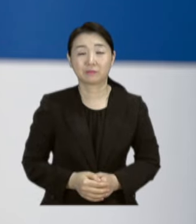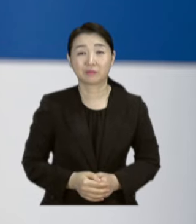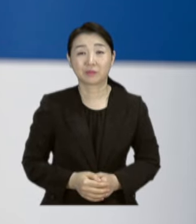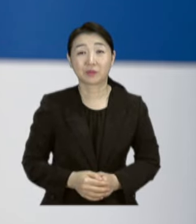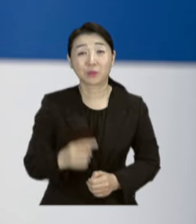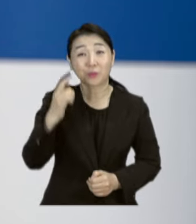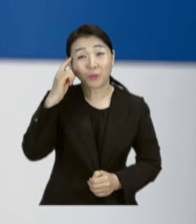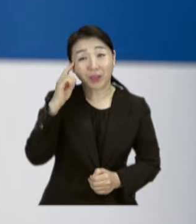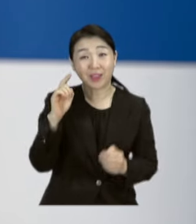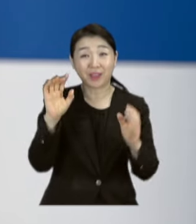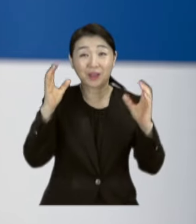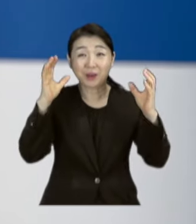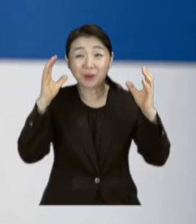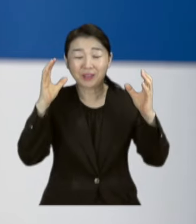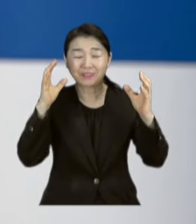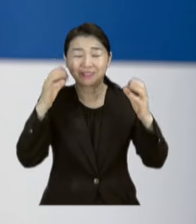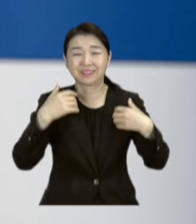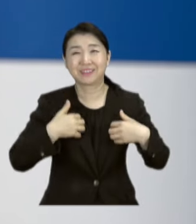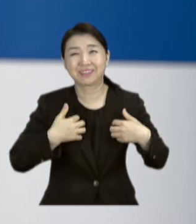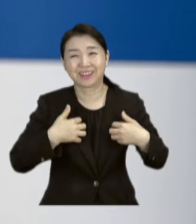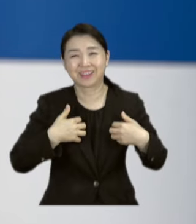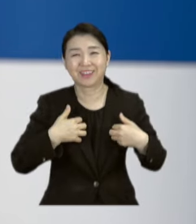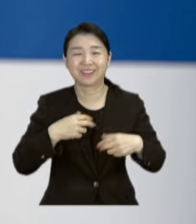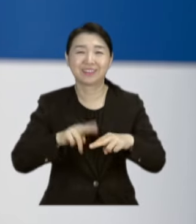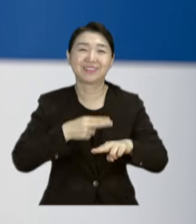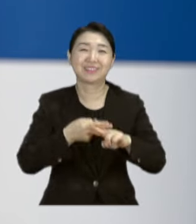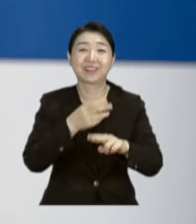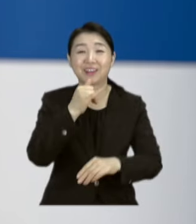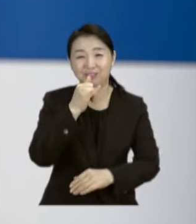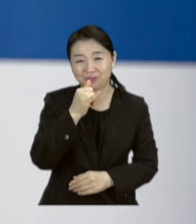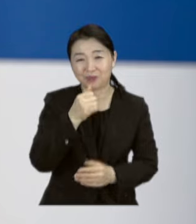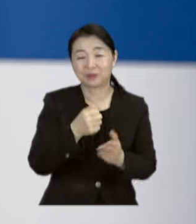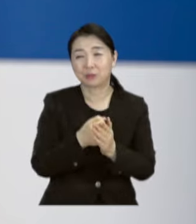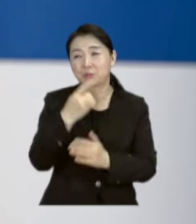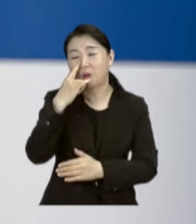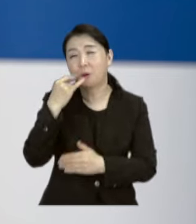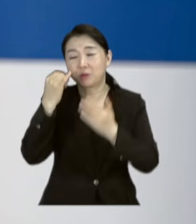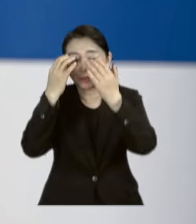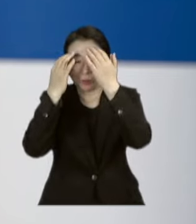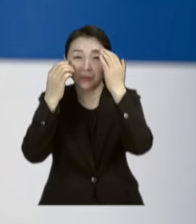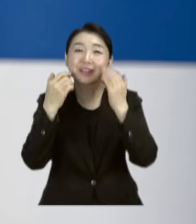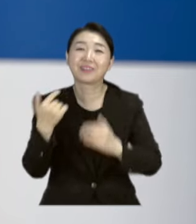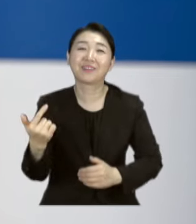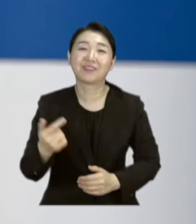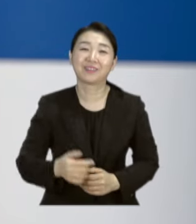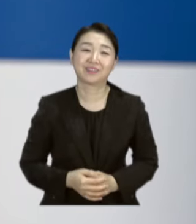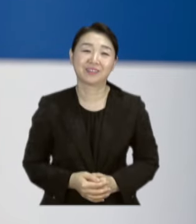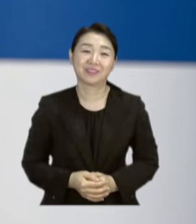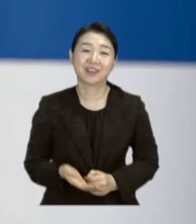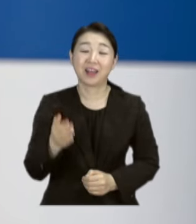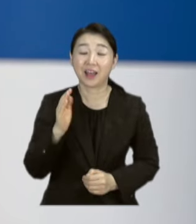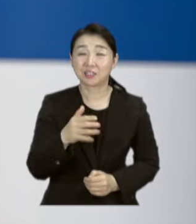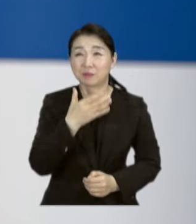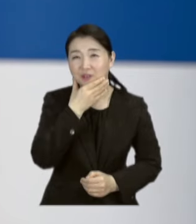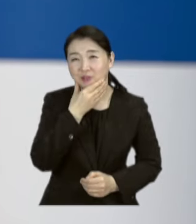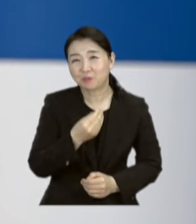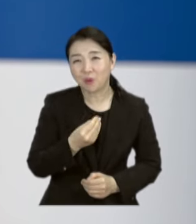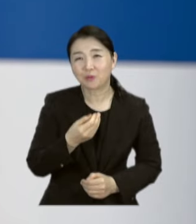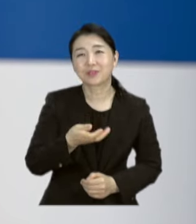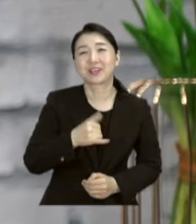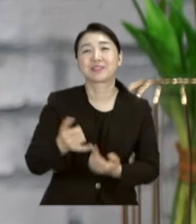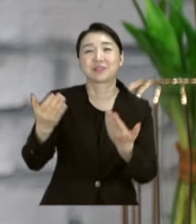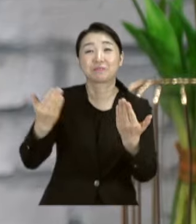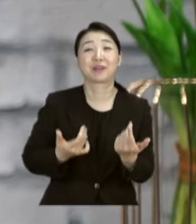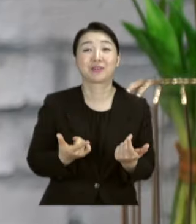환대의 은사가 있는 것 같아요. 아, 그러니까 어머니가 고생하죠. 그러니까. 고생했지만은 그 복을 저희들이 자녀들이 받는